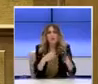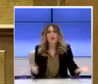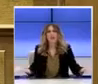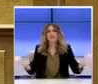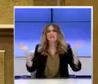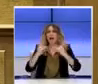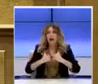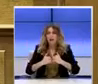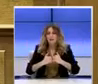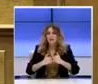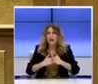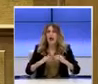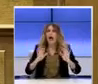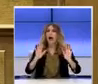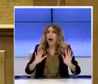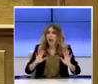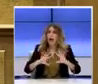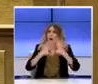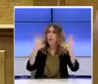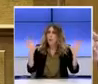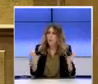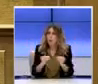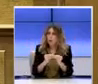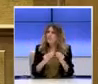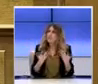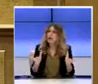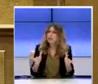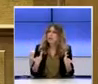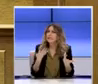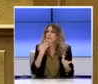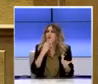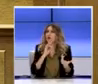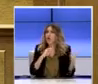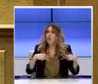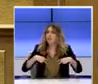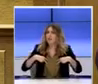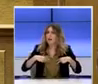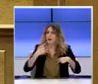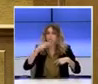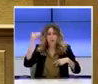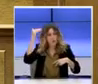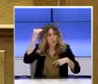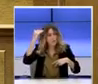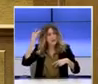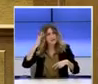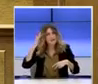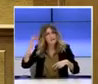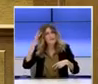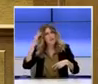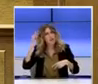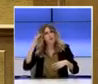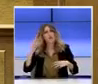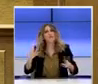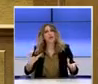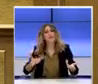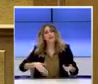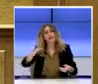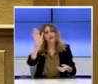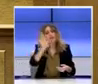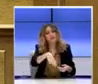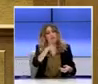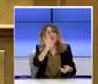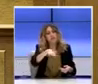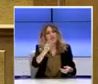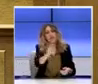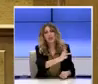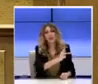και στρατηγικές που σας χαρακτηρίζουν και καθορίζουν το αμέριστο ενδιαφέρον σας